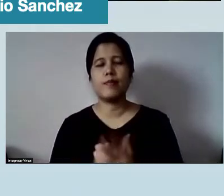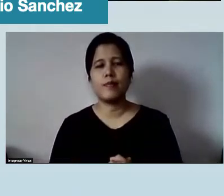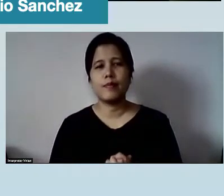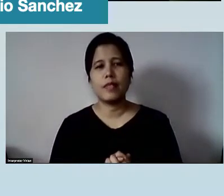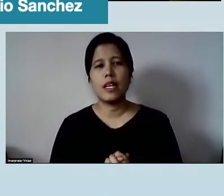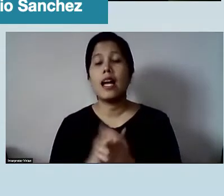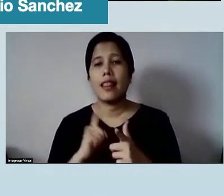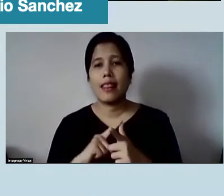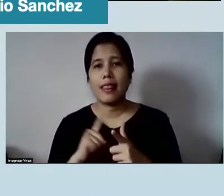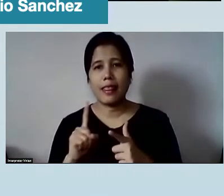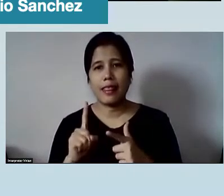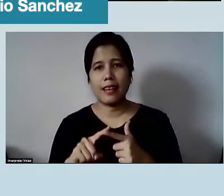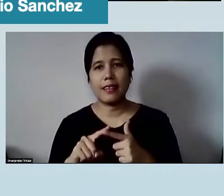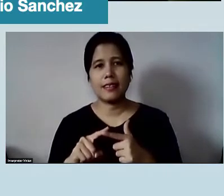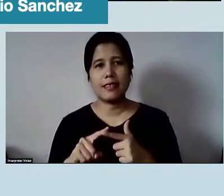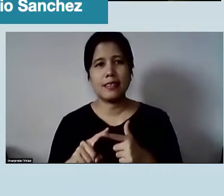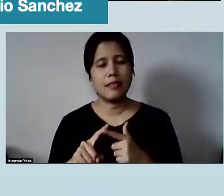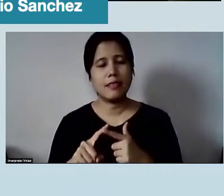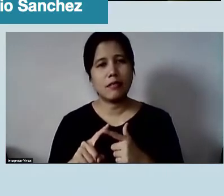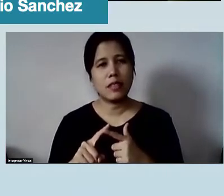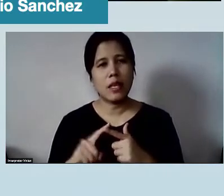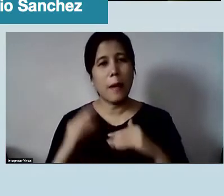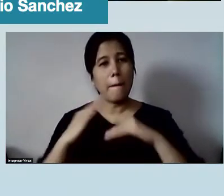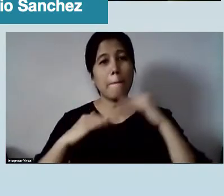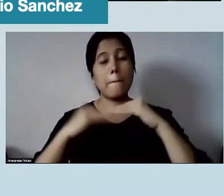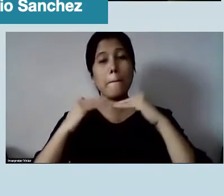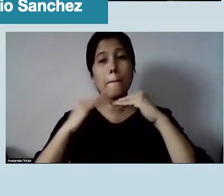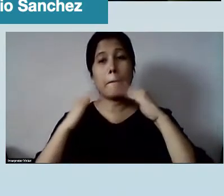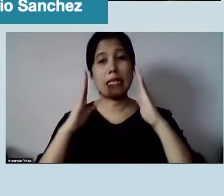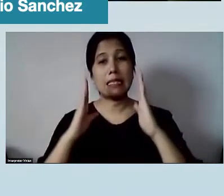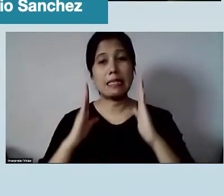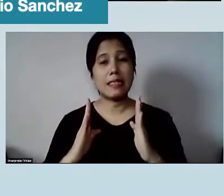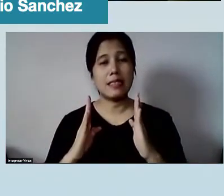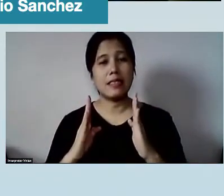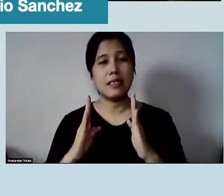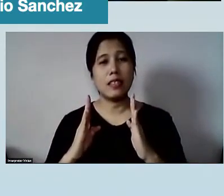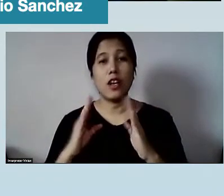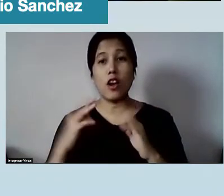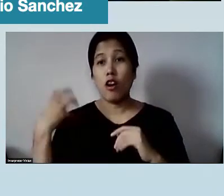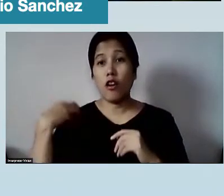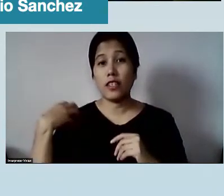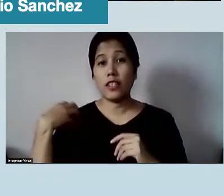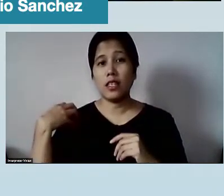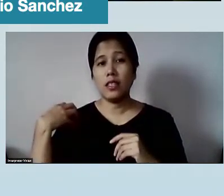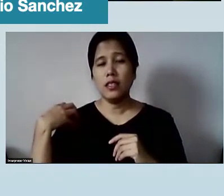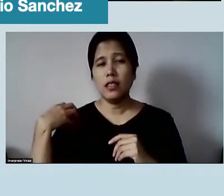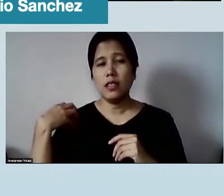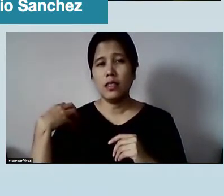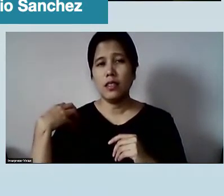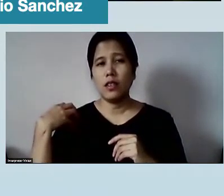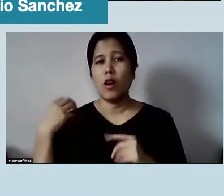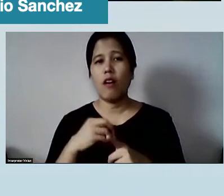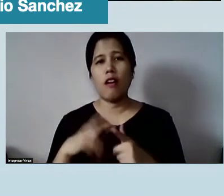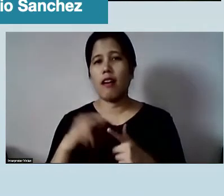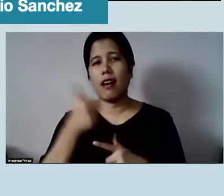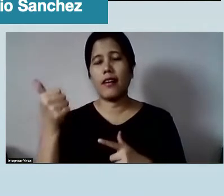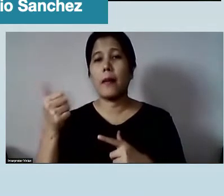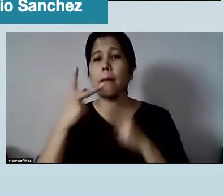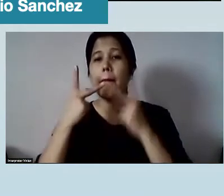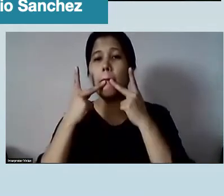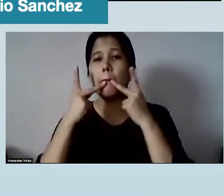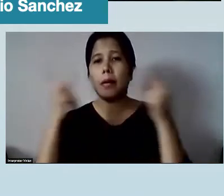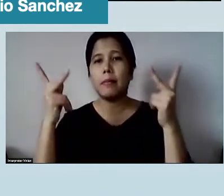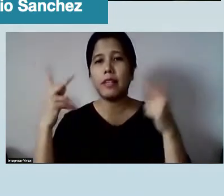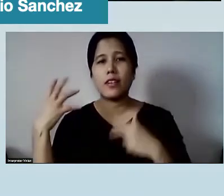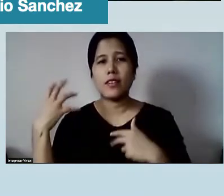And then, itong building official, ito ang masaklap dito. Building official and other public officials